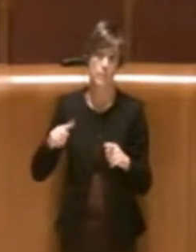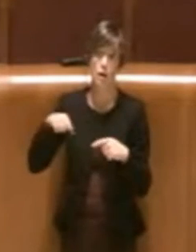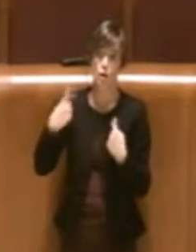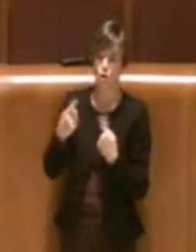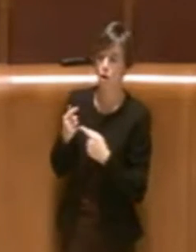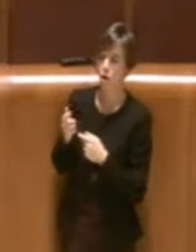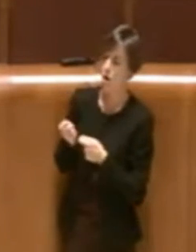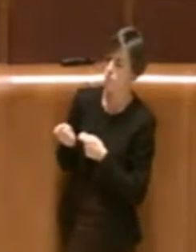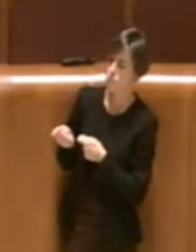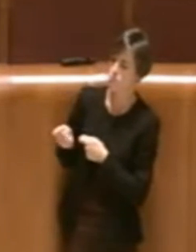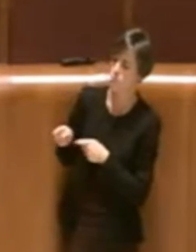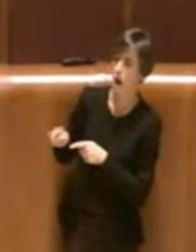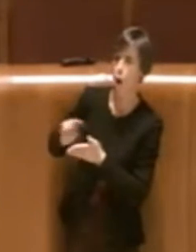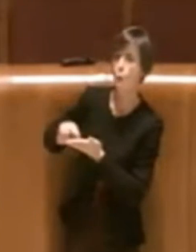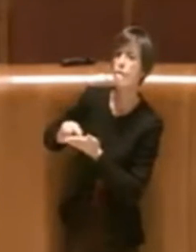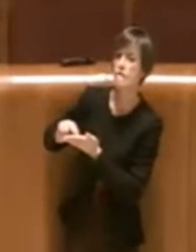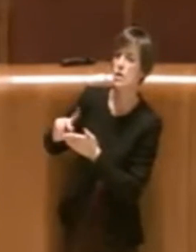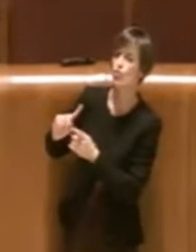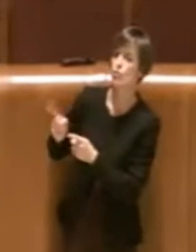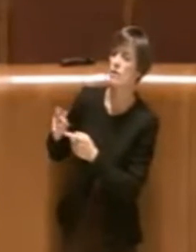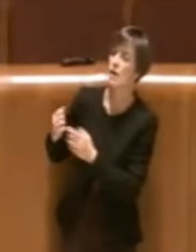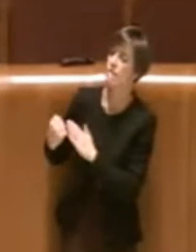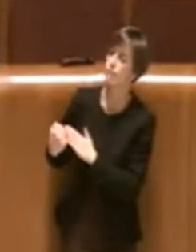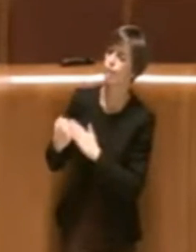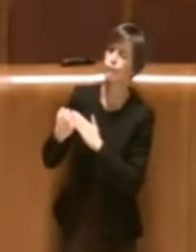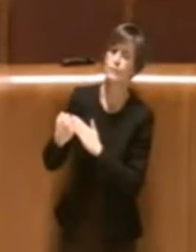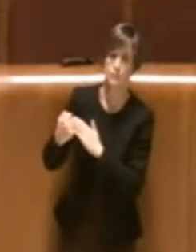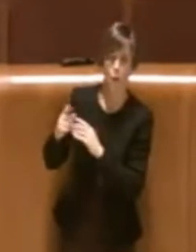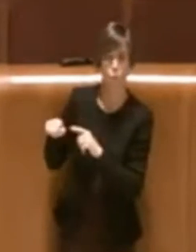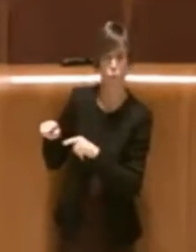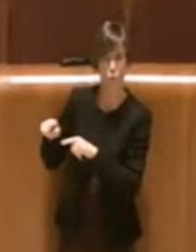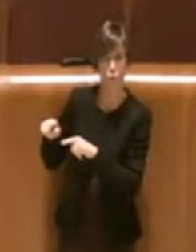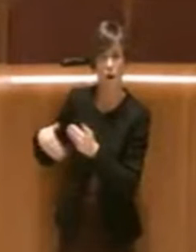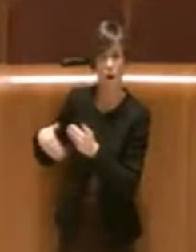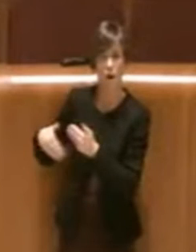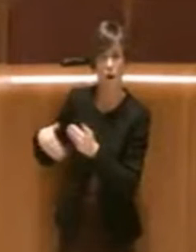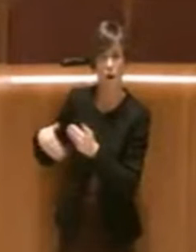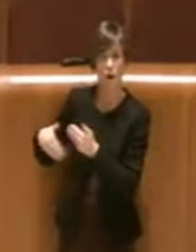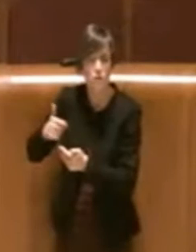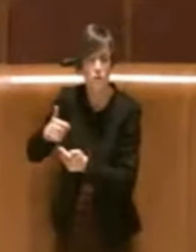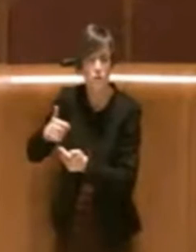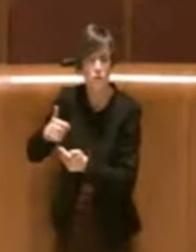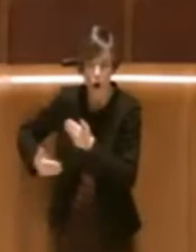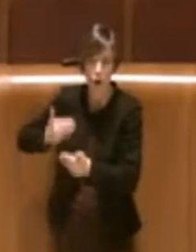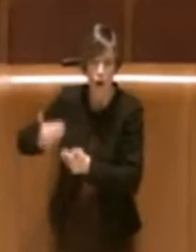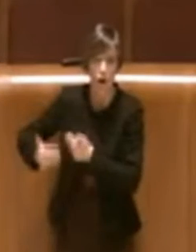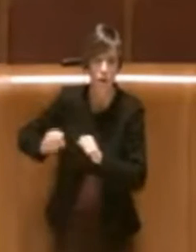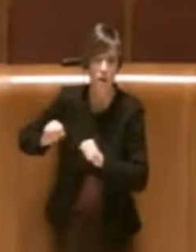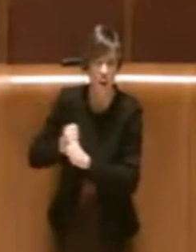perché dovranno avere anche un supporto per seguire tutte queste procedure e queste fasi